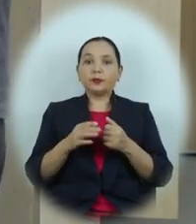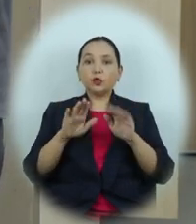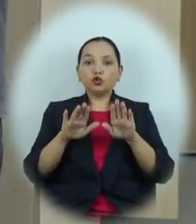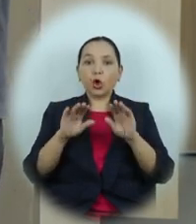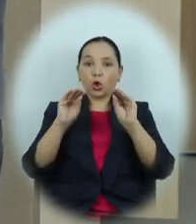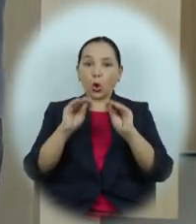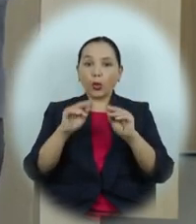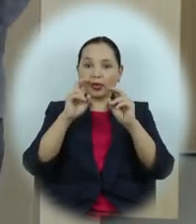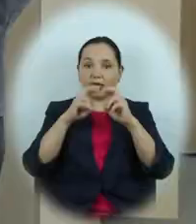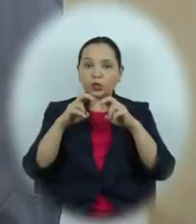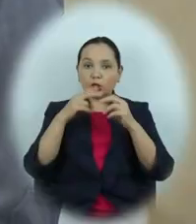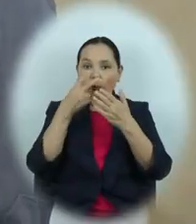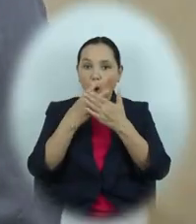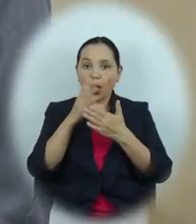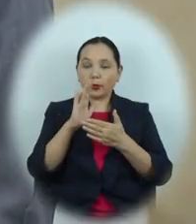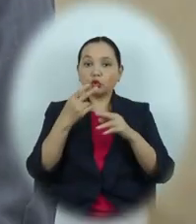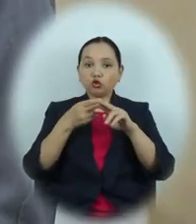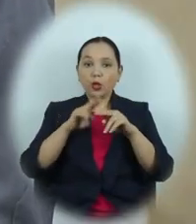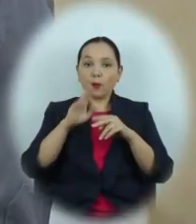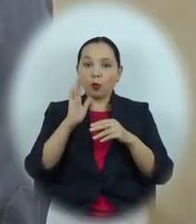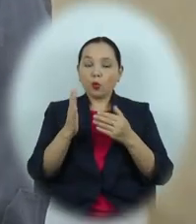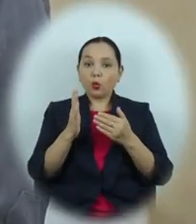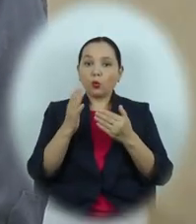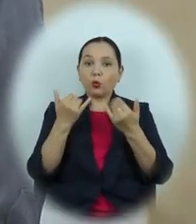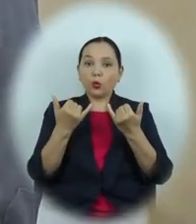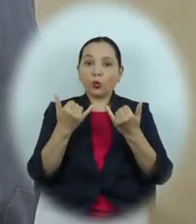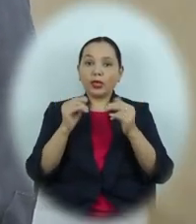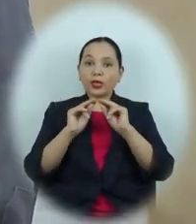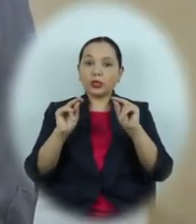joyiga qo'yib tekshirib olamiz. Shuning bilan bugungi